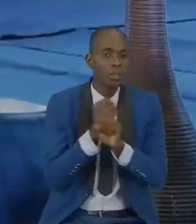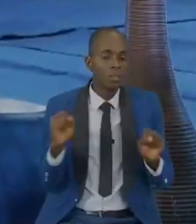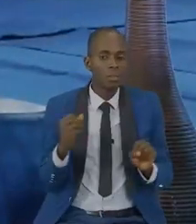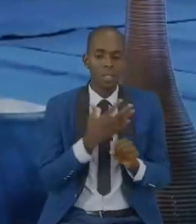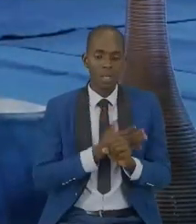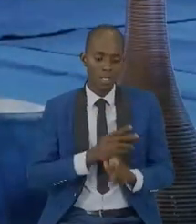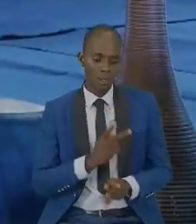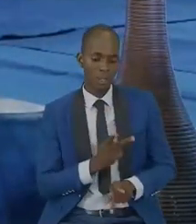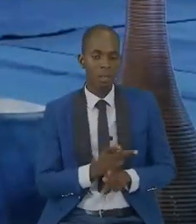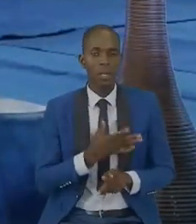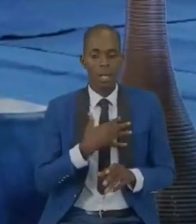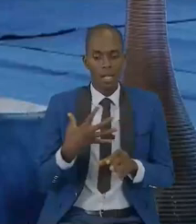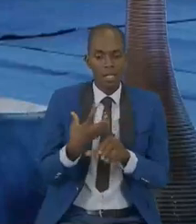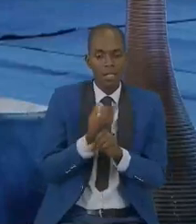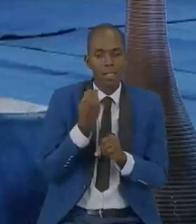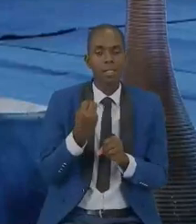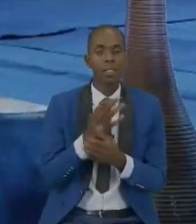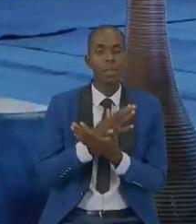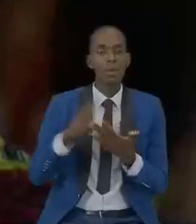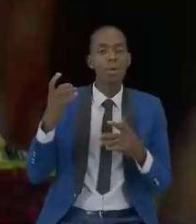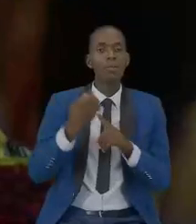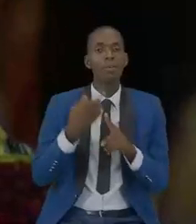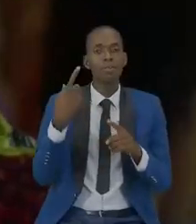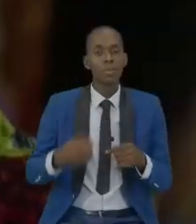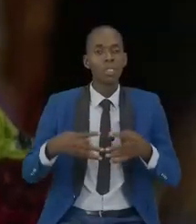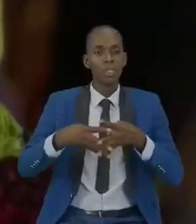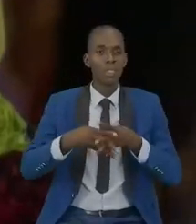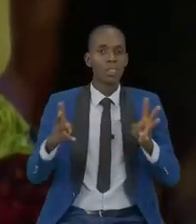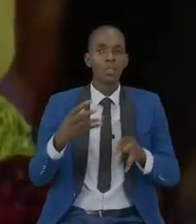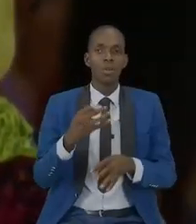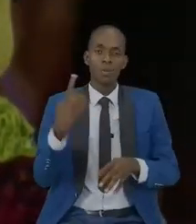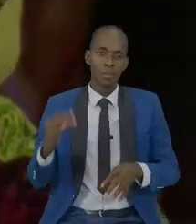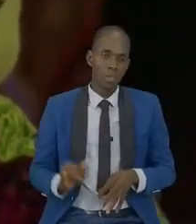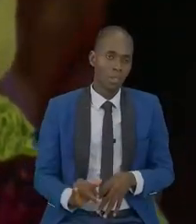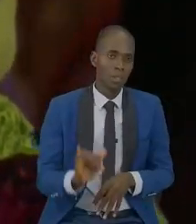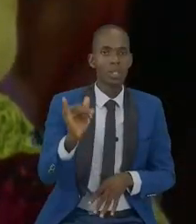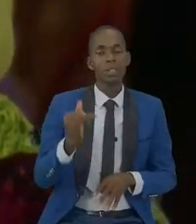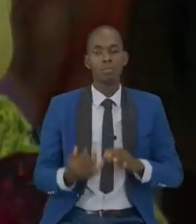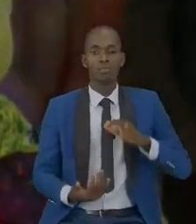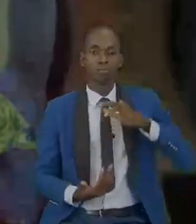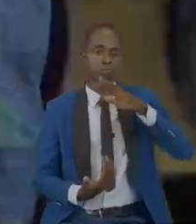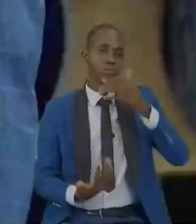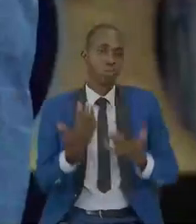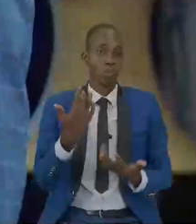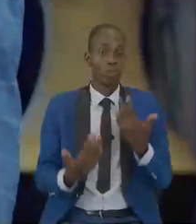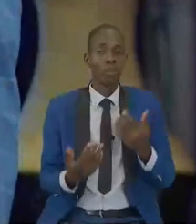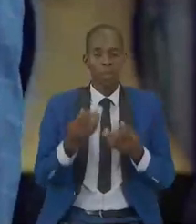que je vous ordonnerai. Alors vous serez mon peuple, je serai votre Dieu. Est-ce que Dieu ordonne